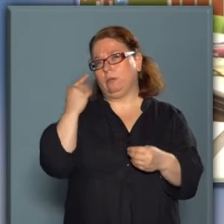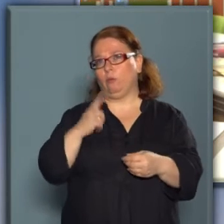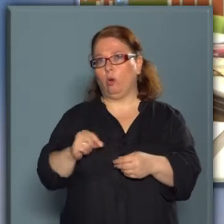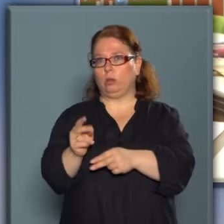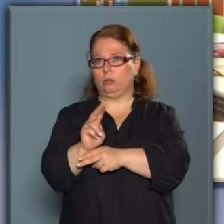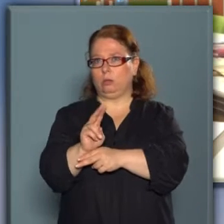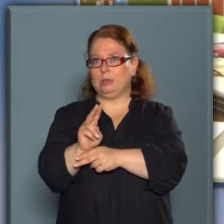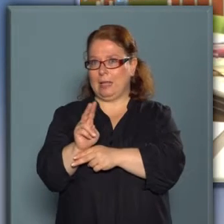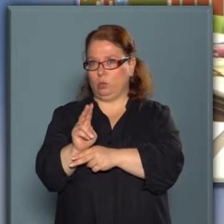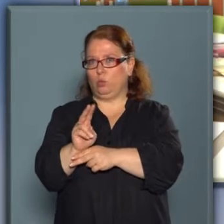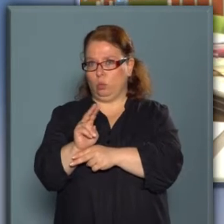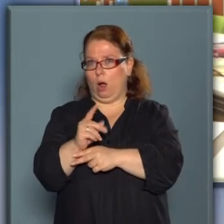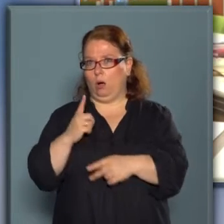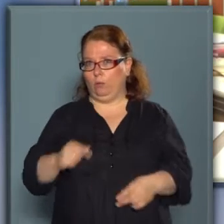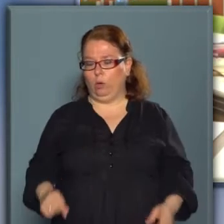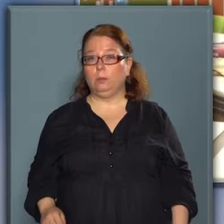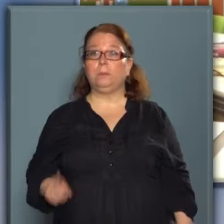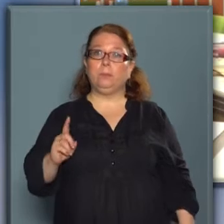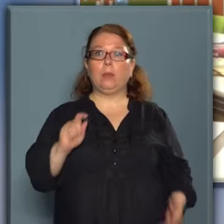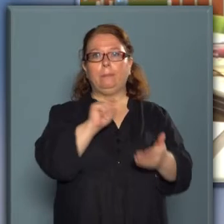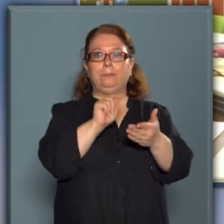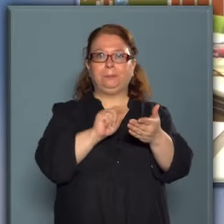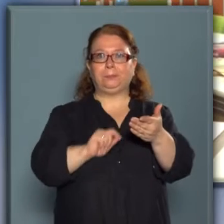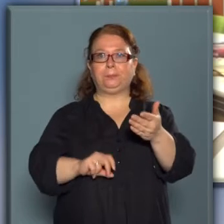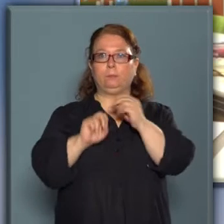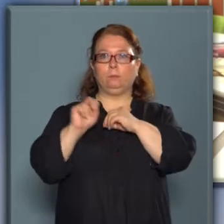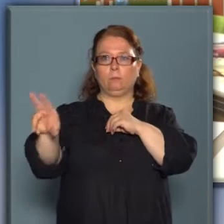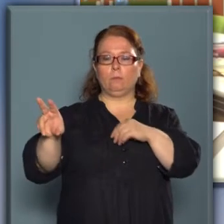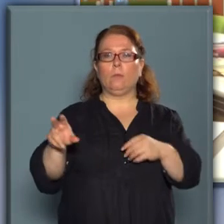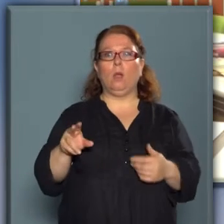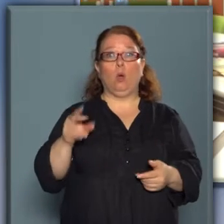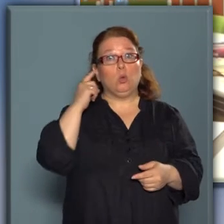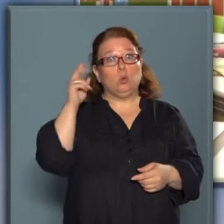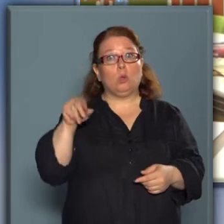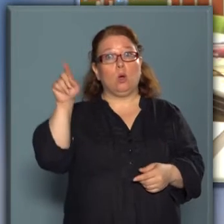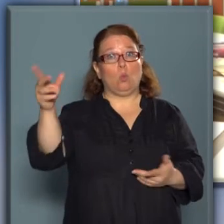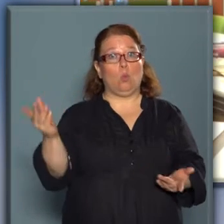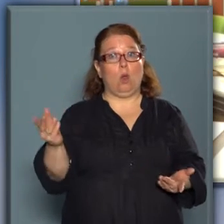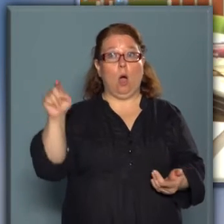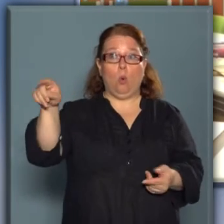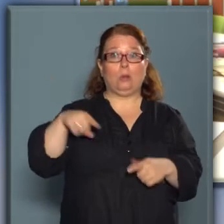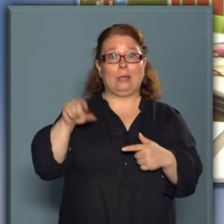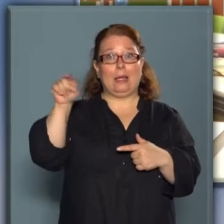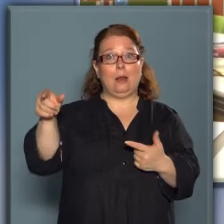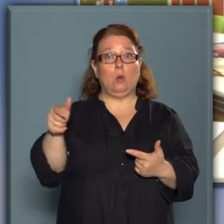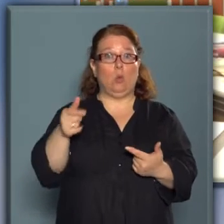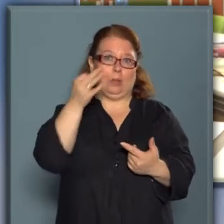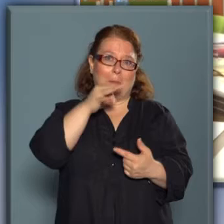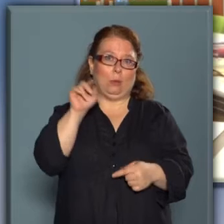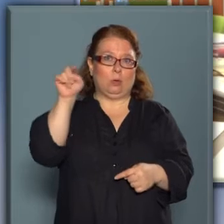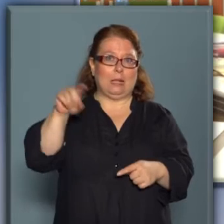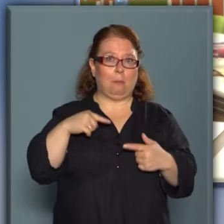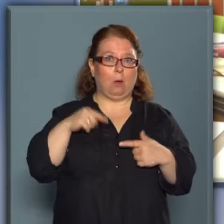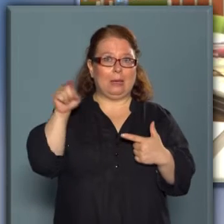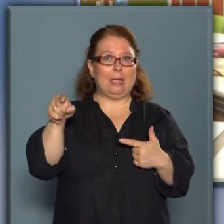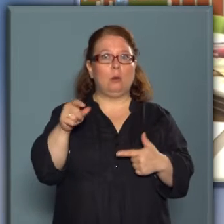még azért működött a cenzúra is, de hogy tudomást szerezzenek a kint élő, a Németországban